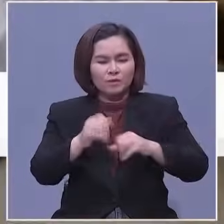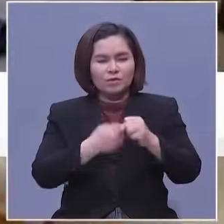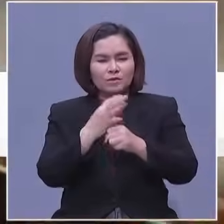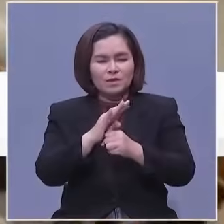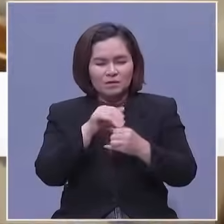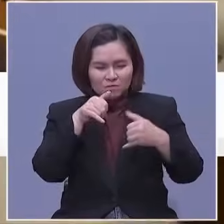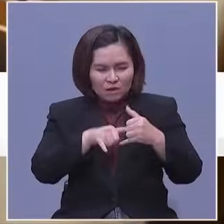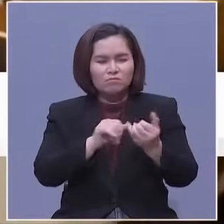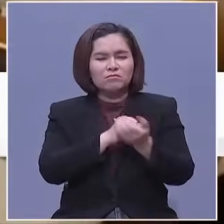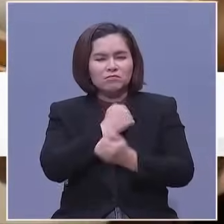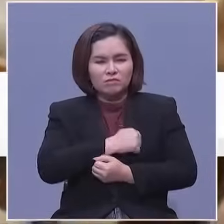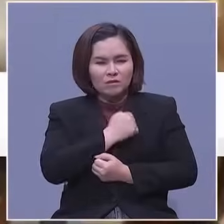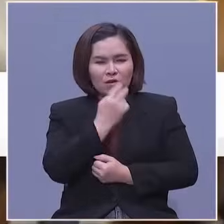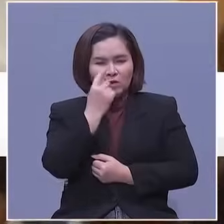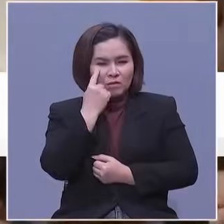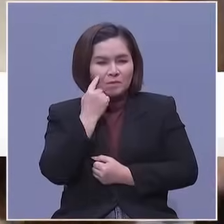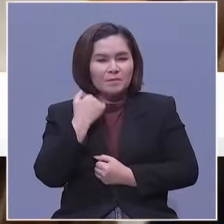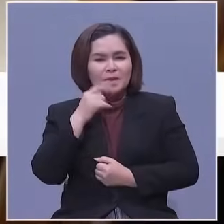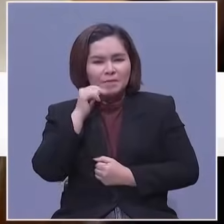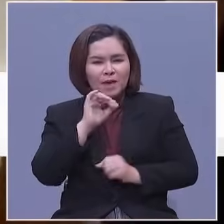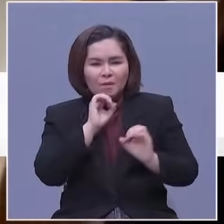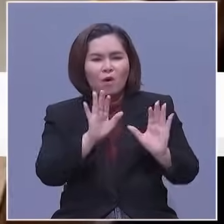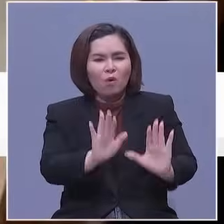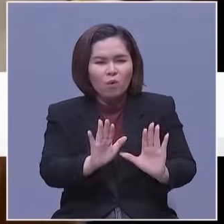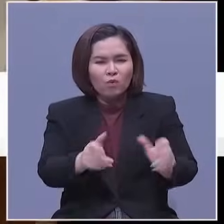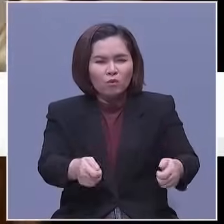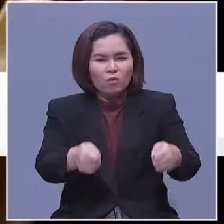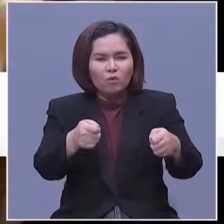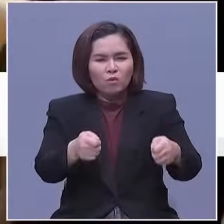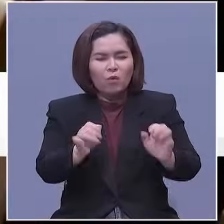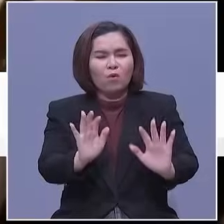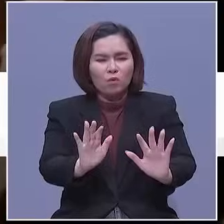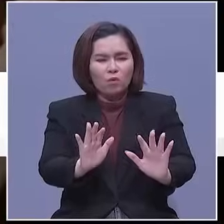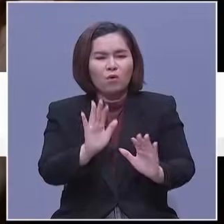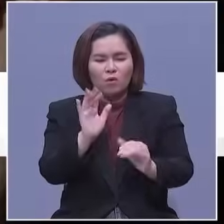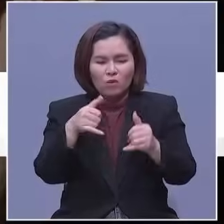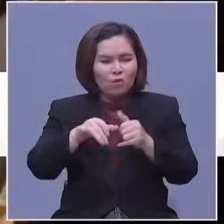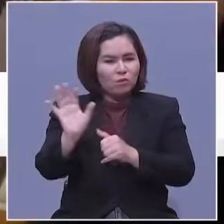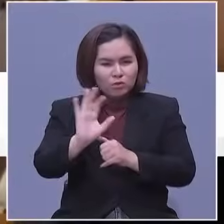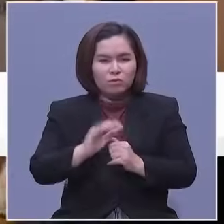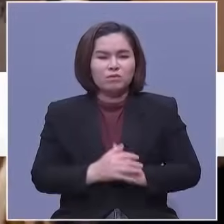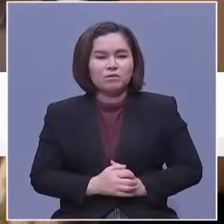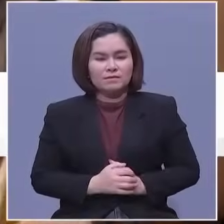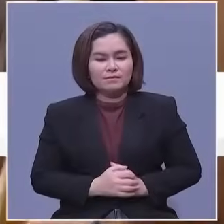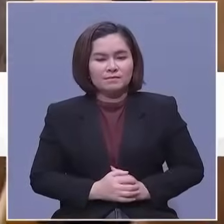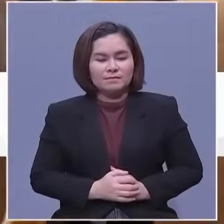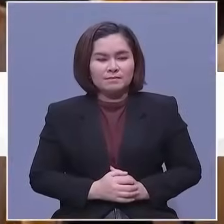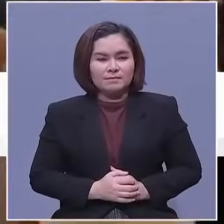ทีนะคะแล้วจะสังเกตเห็นว่าคุณแม่ในพยายามที่จะพยุงคุณพ่อขึ้นมานะ ค่ะบอกไม่ต้องกราบ อ๋อเนี่ยจังหวะ